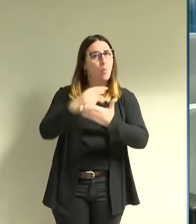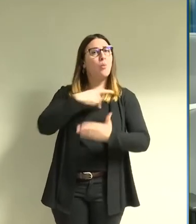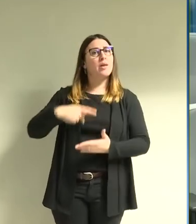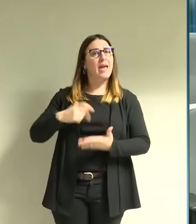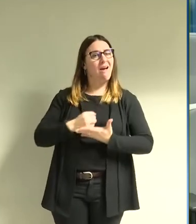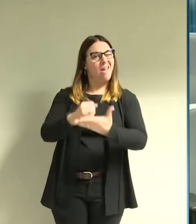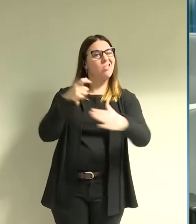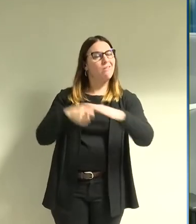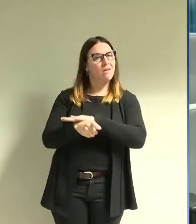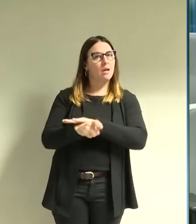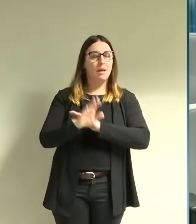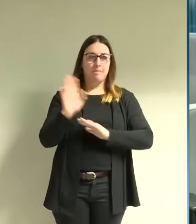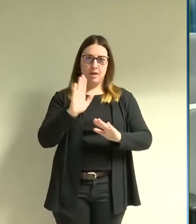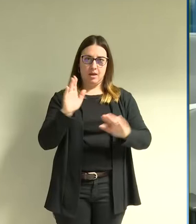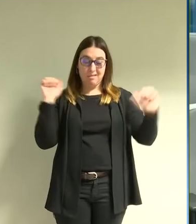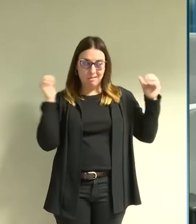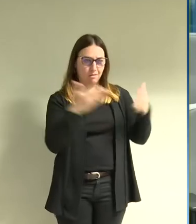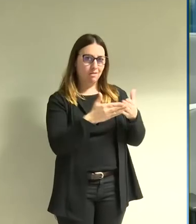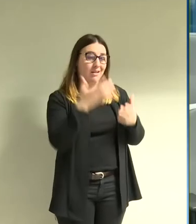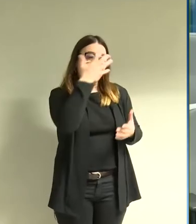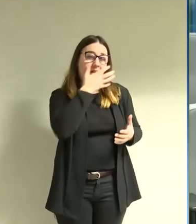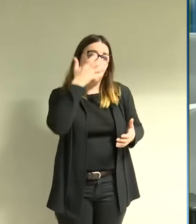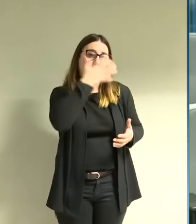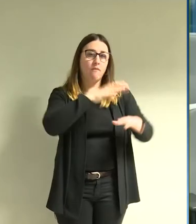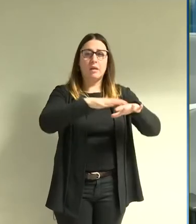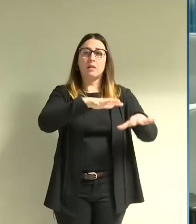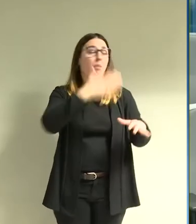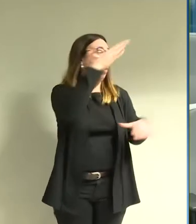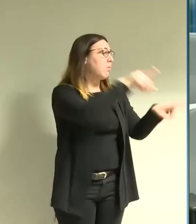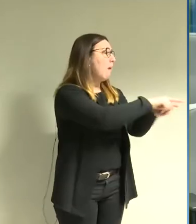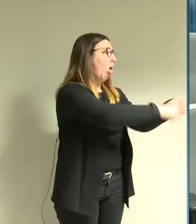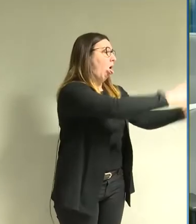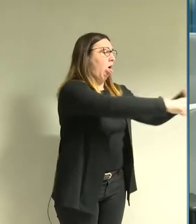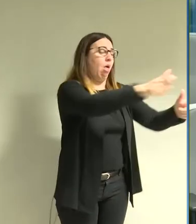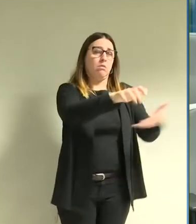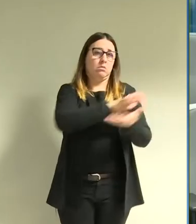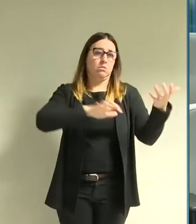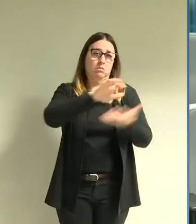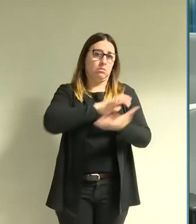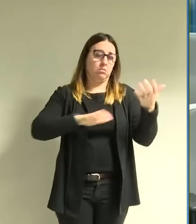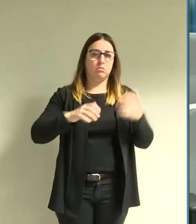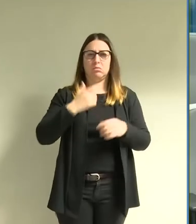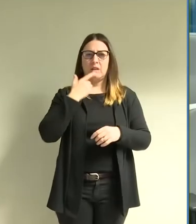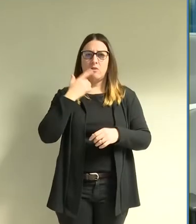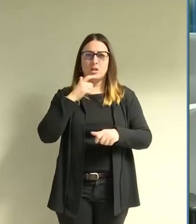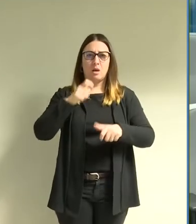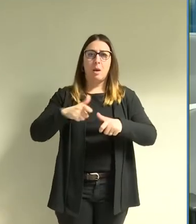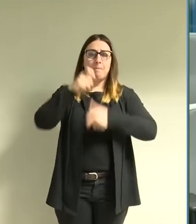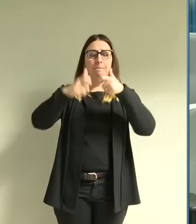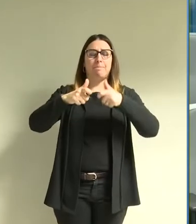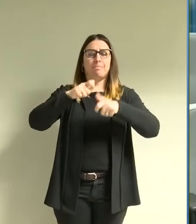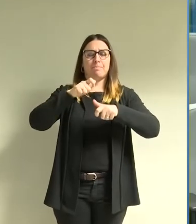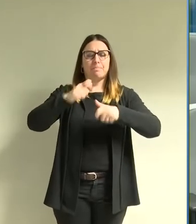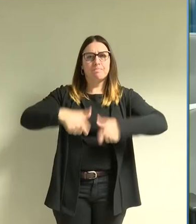insister sur la catastrophe pour ce quartier comme pour les autres que constitue la spoliation des propriétaires